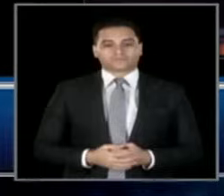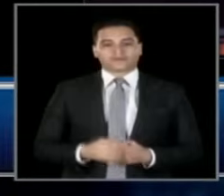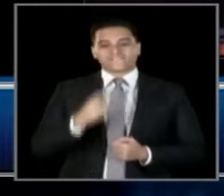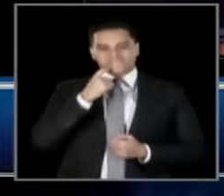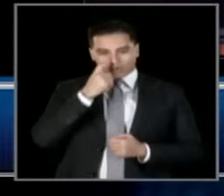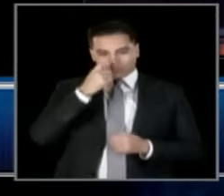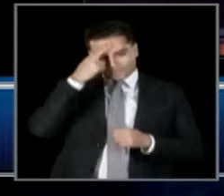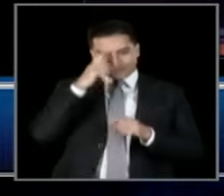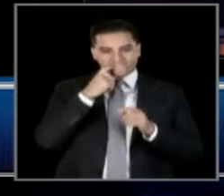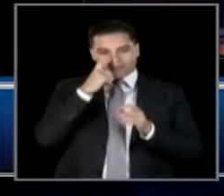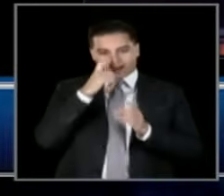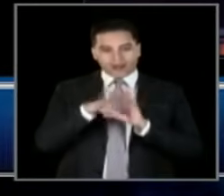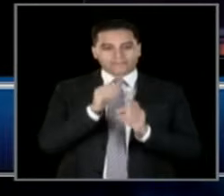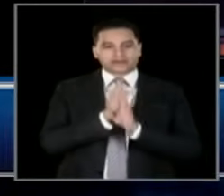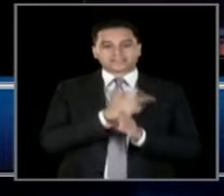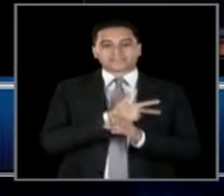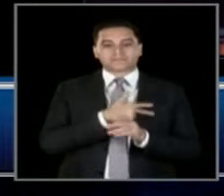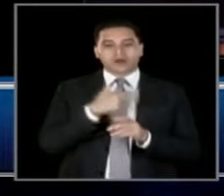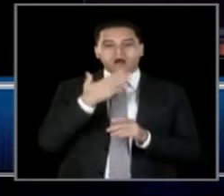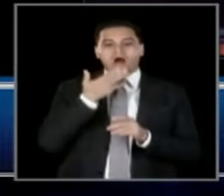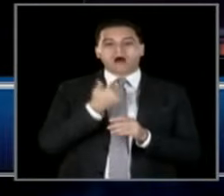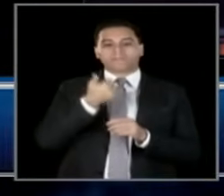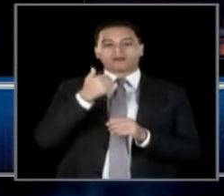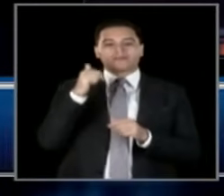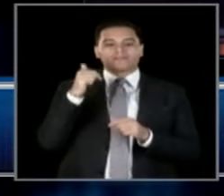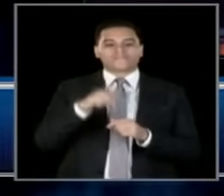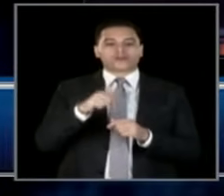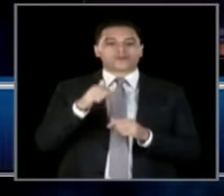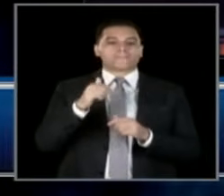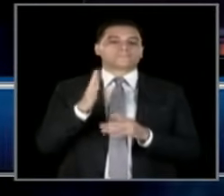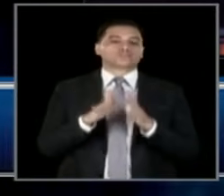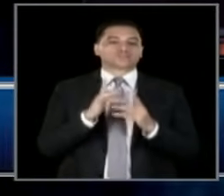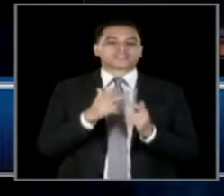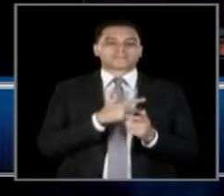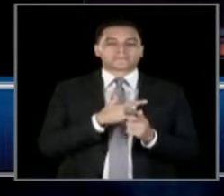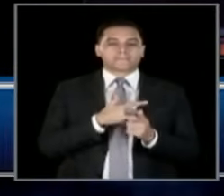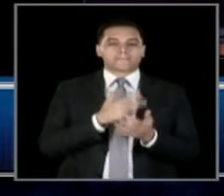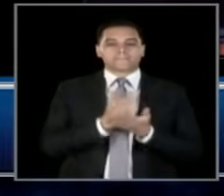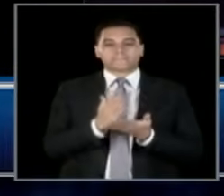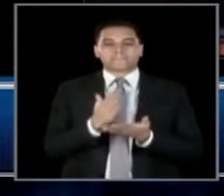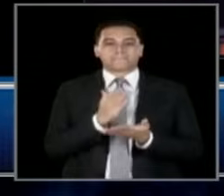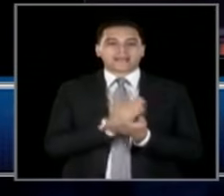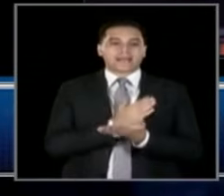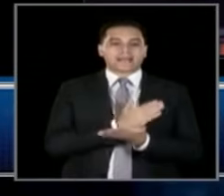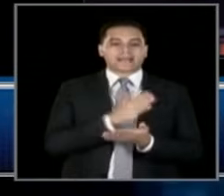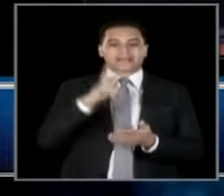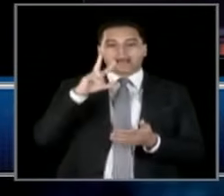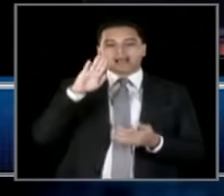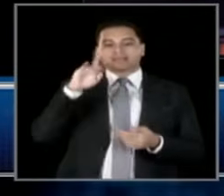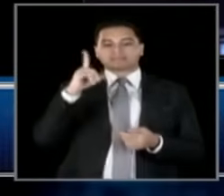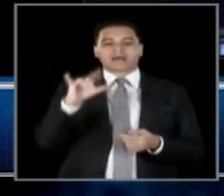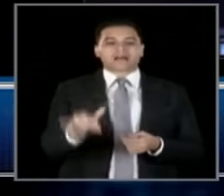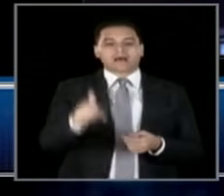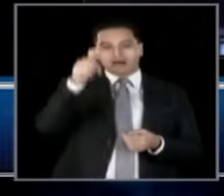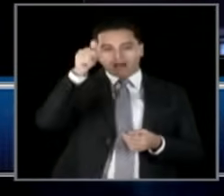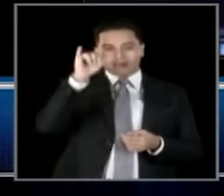فنون، من هي الفنانة التي قامت بدور قمر في مسلسل بين السرايات؟ بطولة باسم